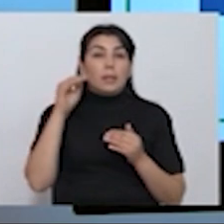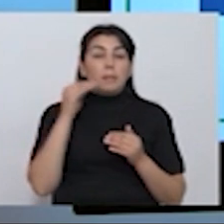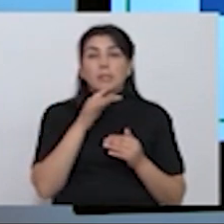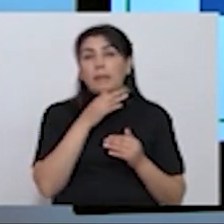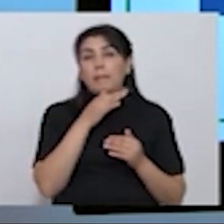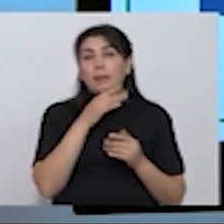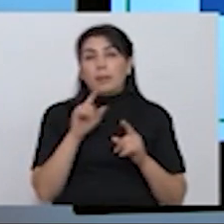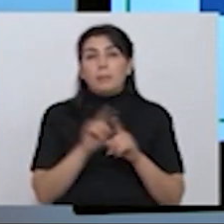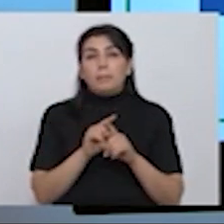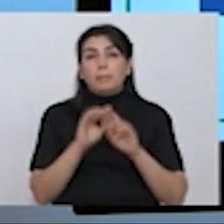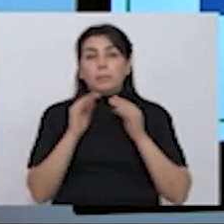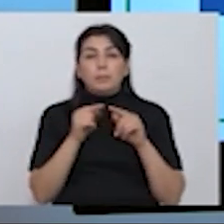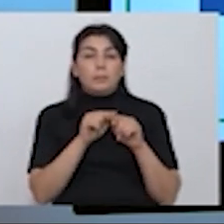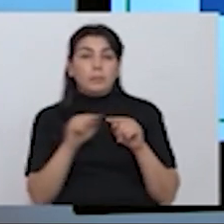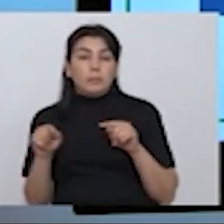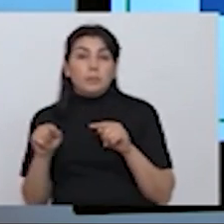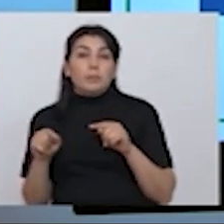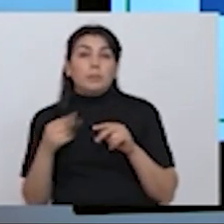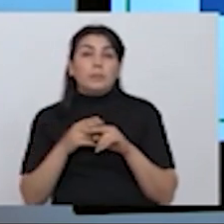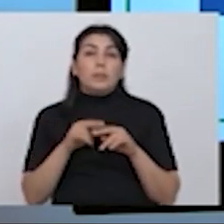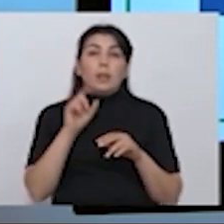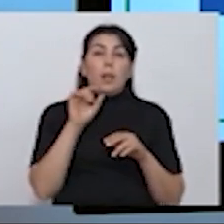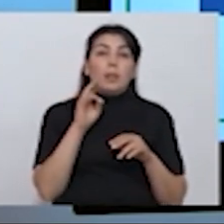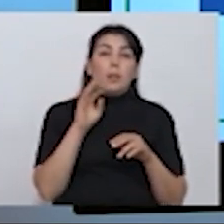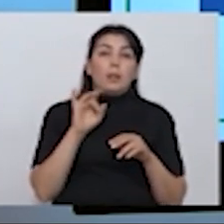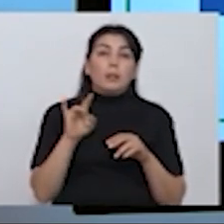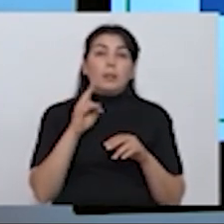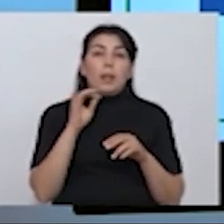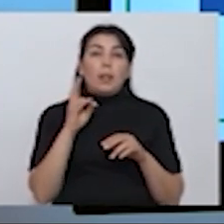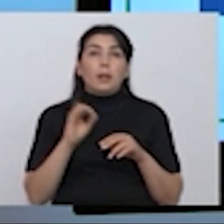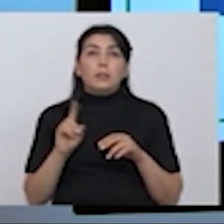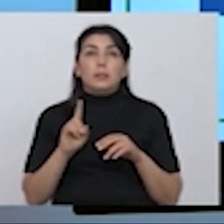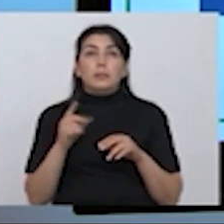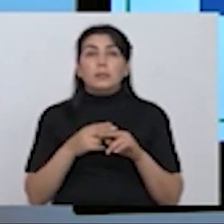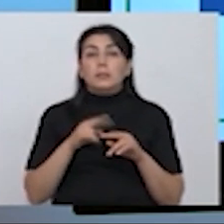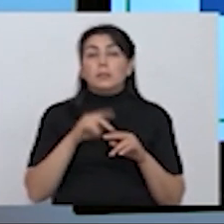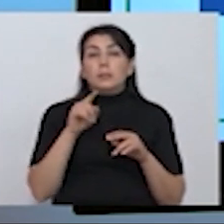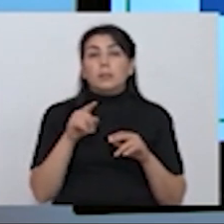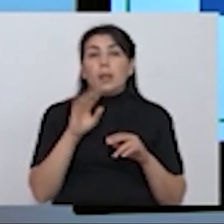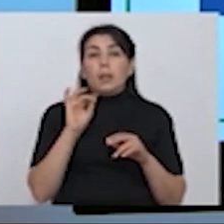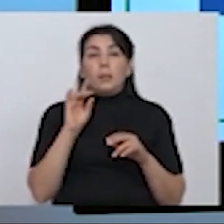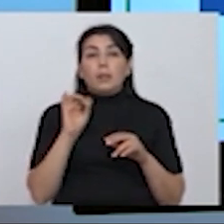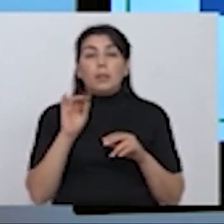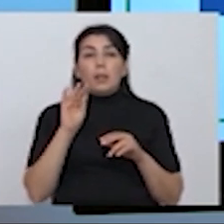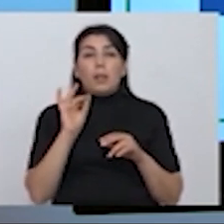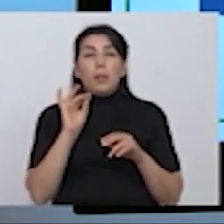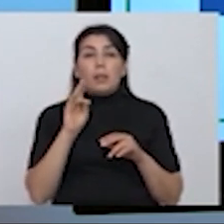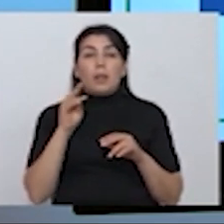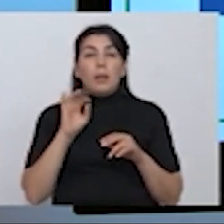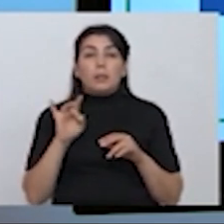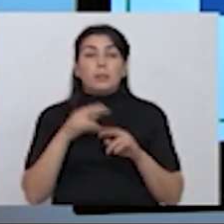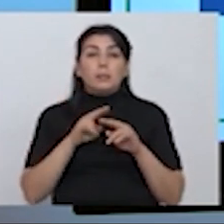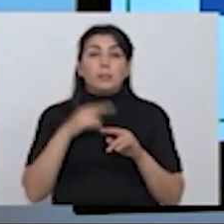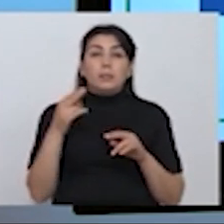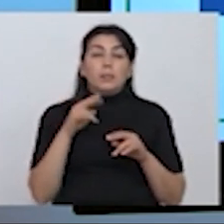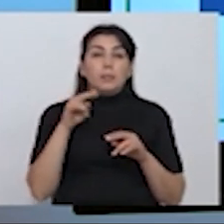mavjud. Mana shu qisqa tanaffus davri interkinez deyiladi. Interfazadan farq qilib, interkinezda DNK